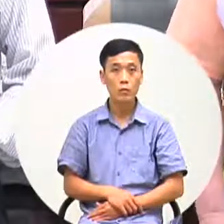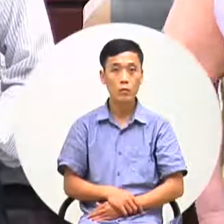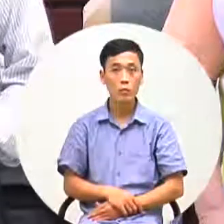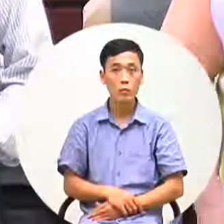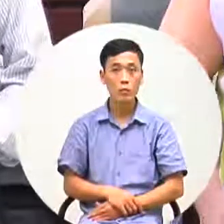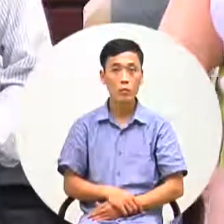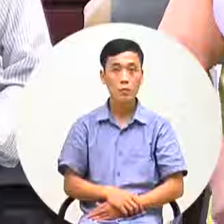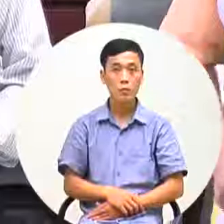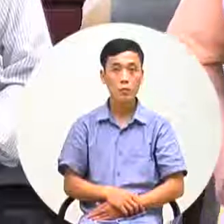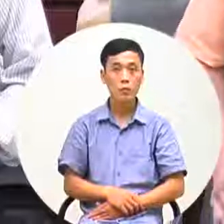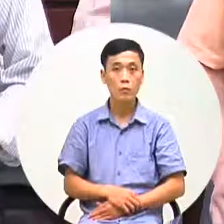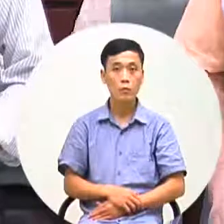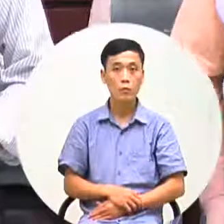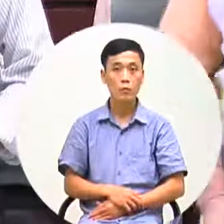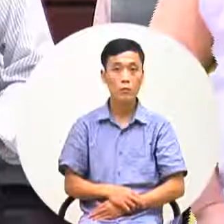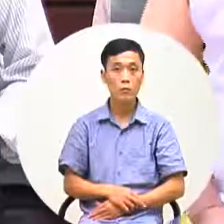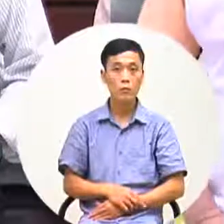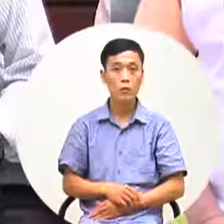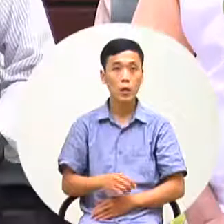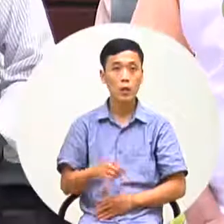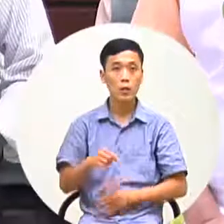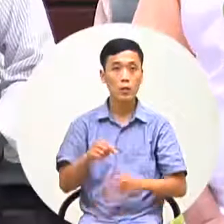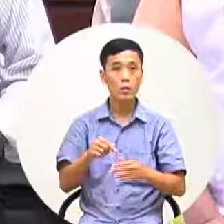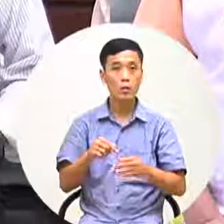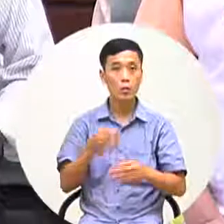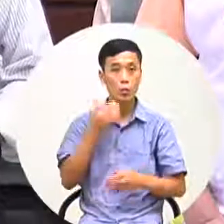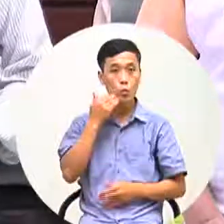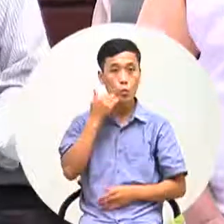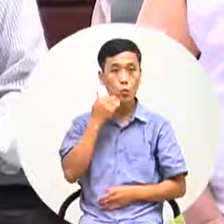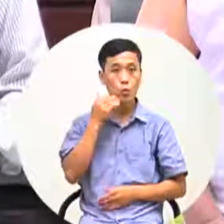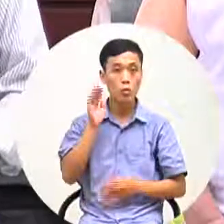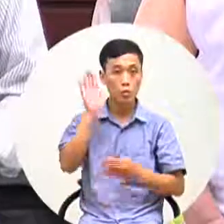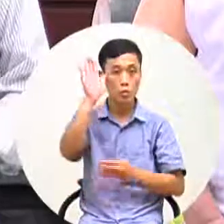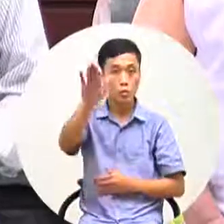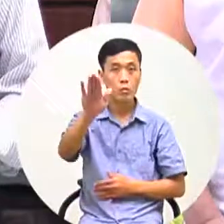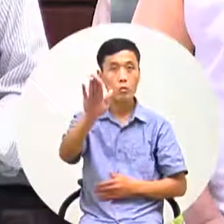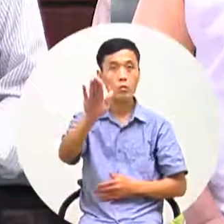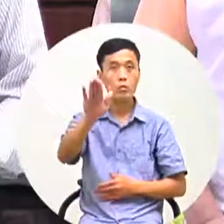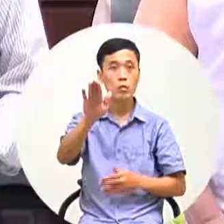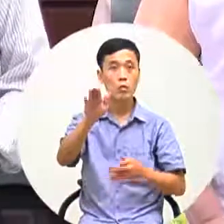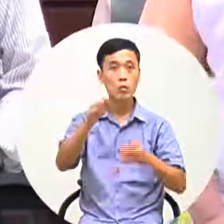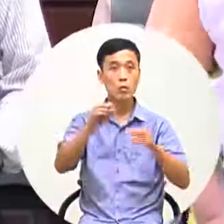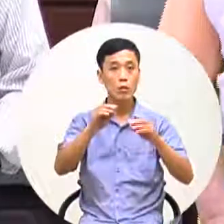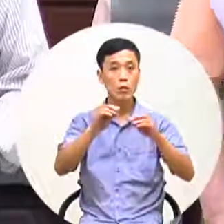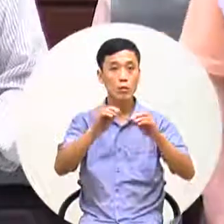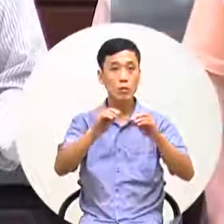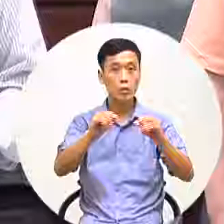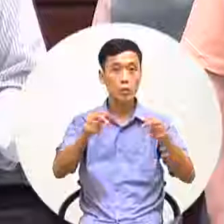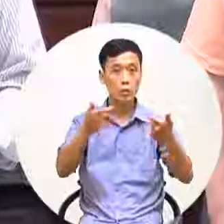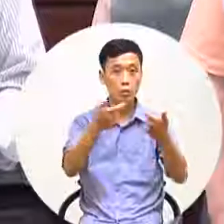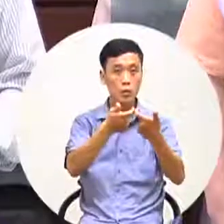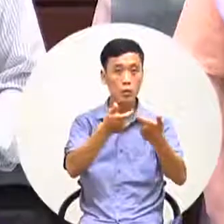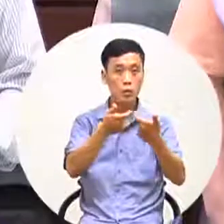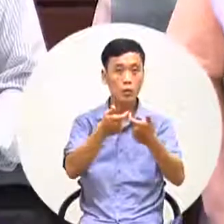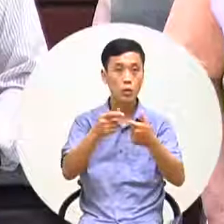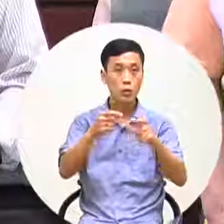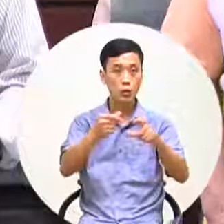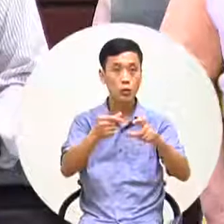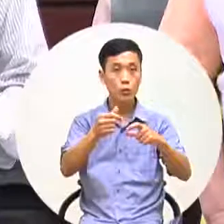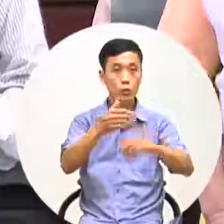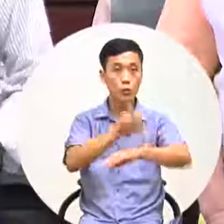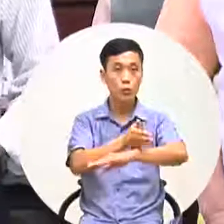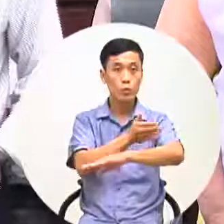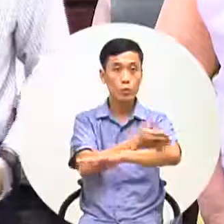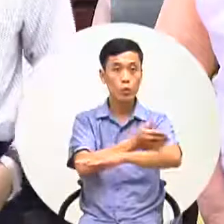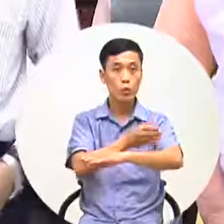无，伊此若准是讲将来伫配地时，迄、那个区段征收前的价格啦，吼，价格会咱